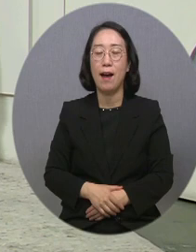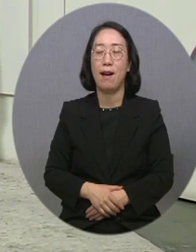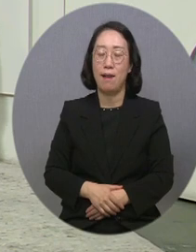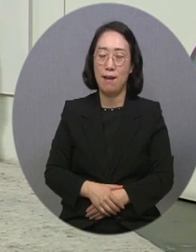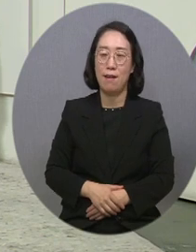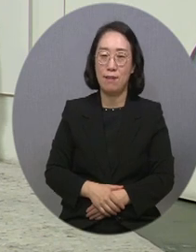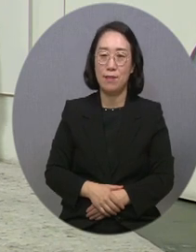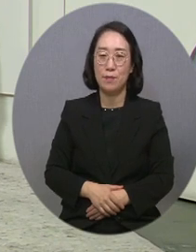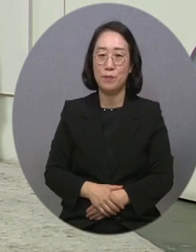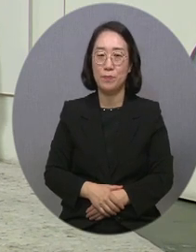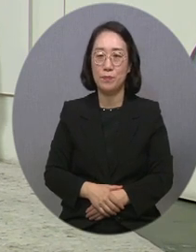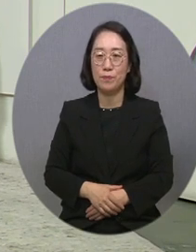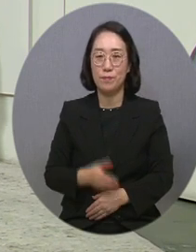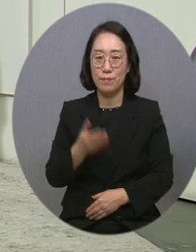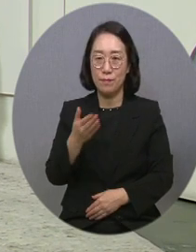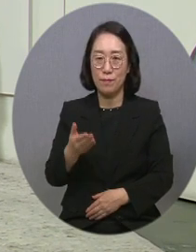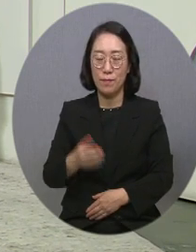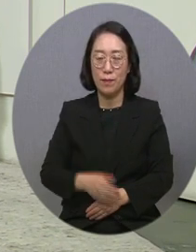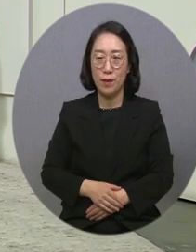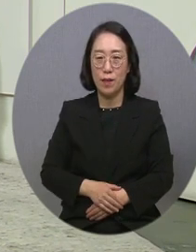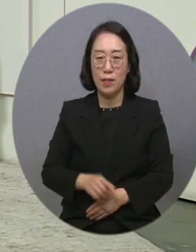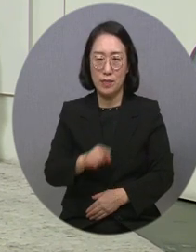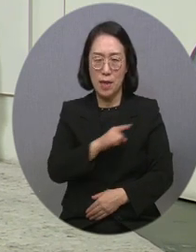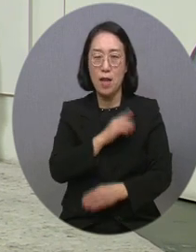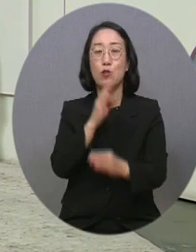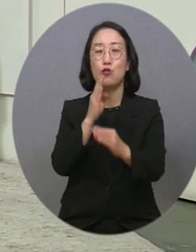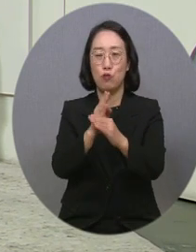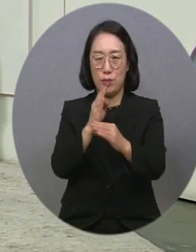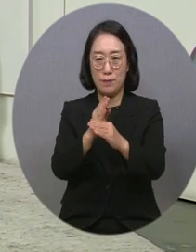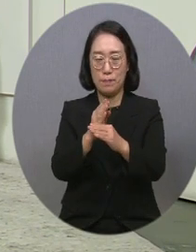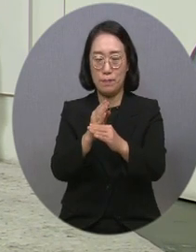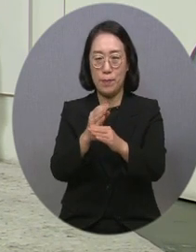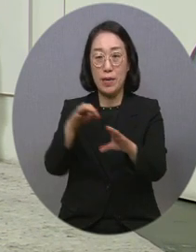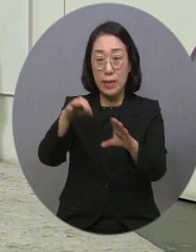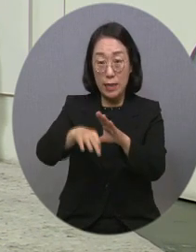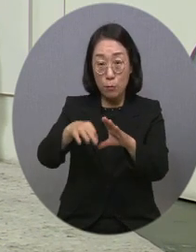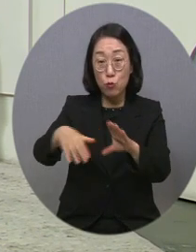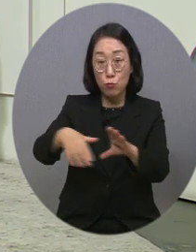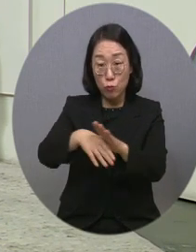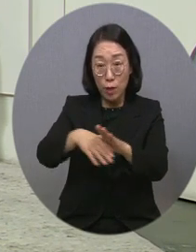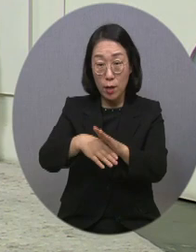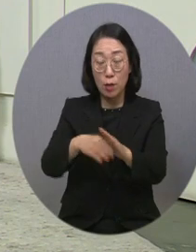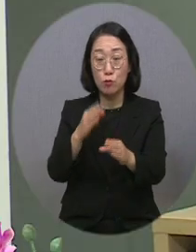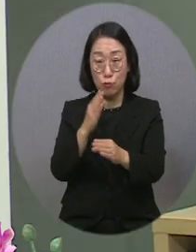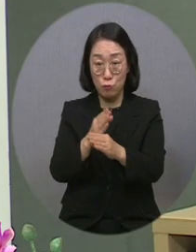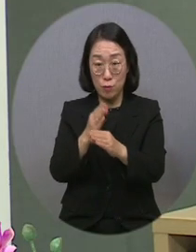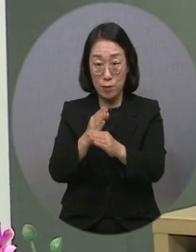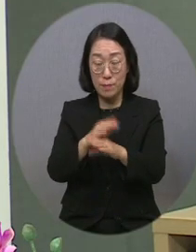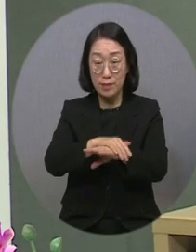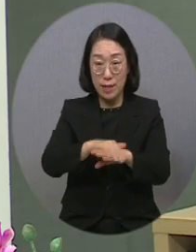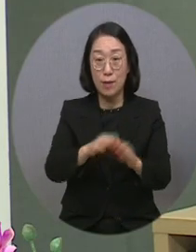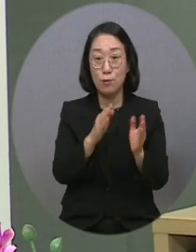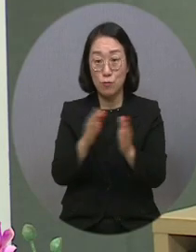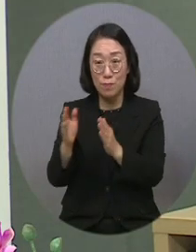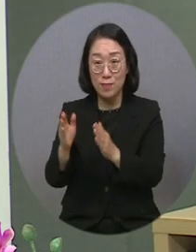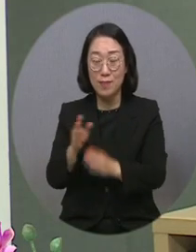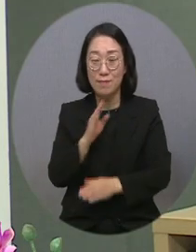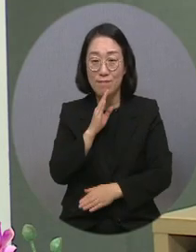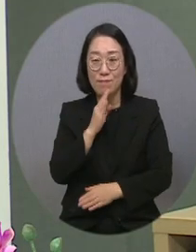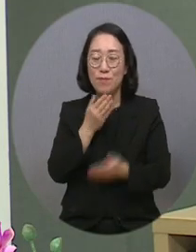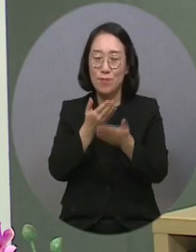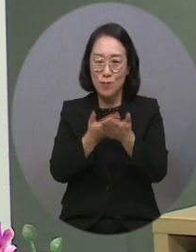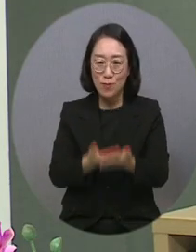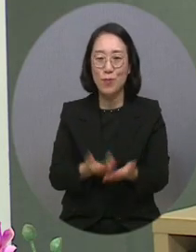그렇습니까? 그러니까 구심적 역할을 좀 더 적극적으로 준비하시는 예. 그게 가장